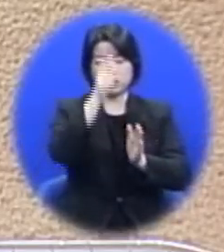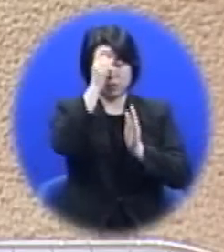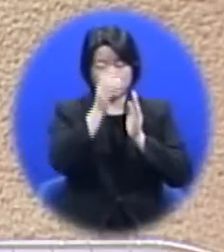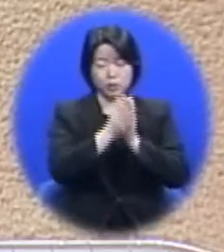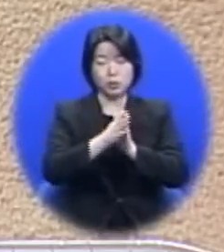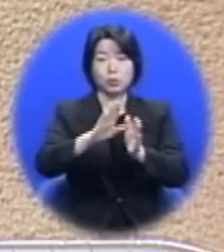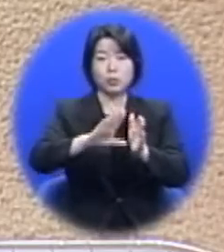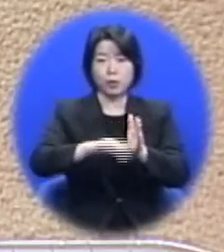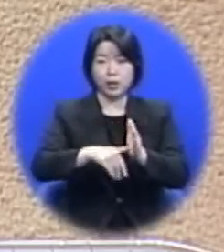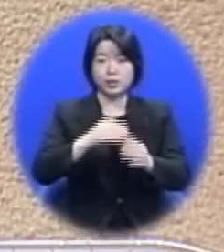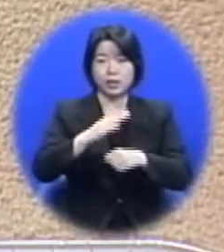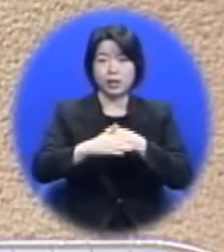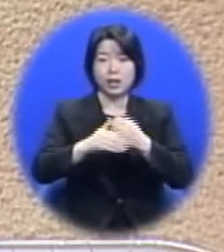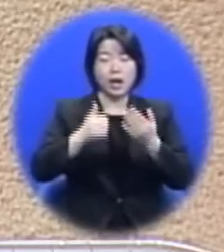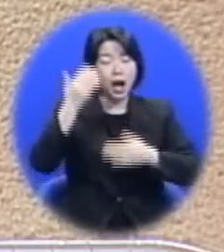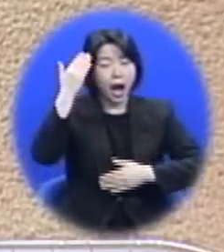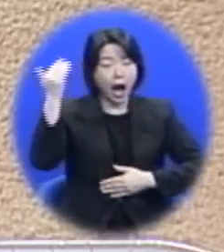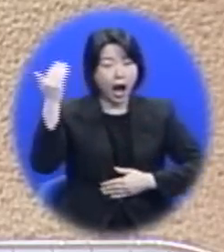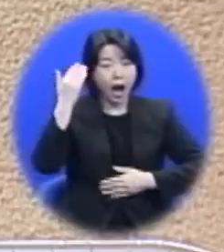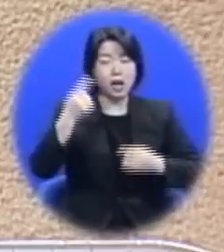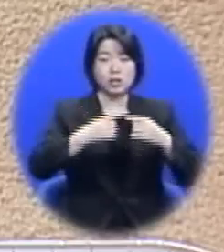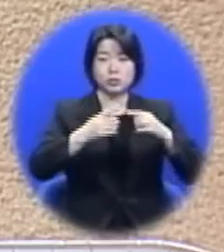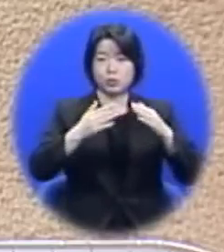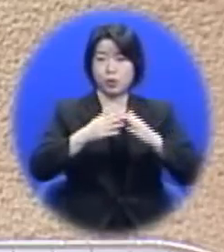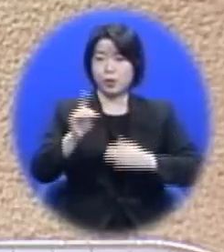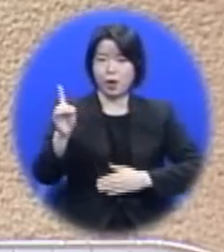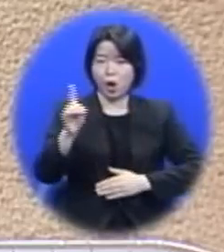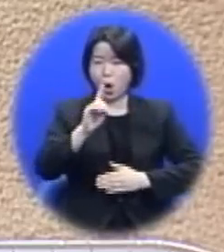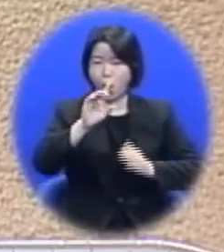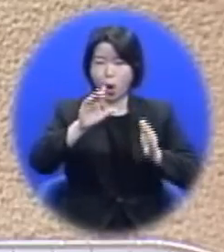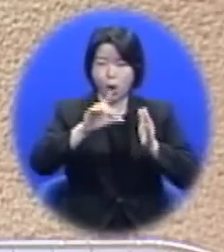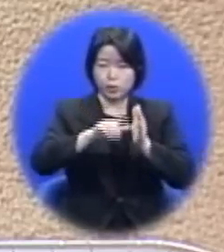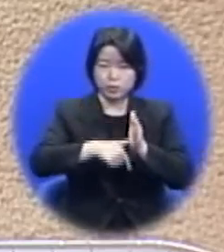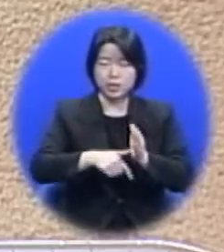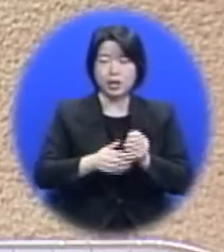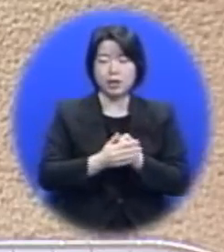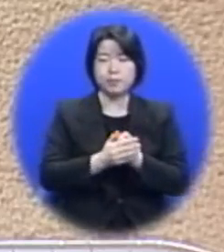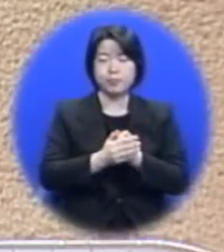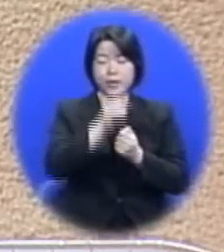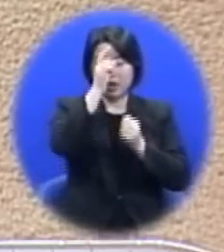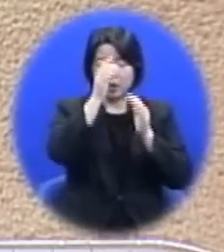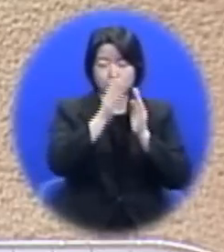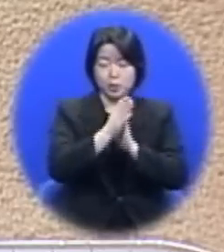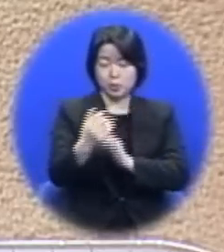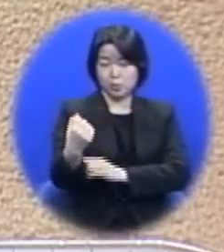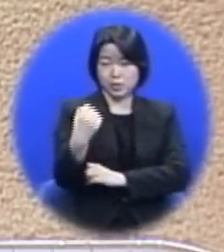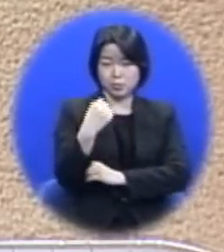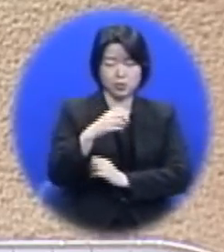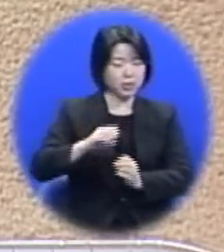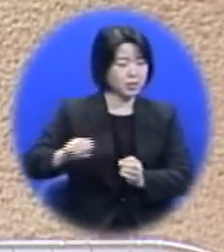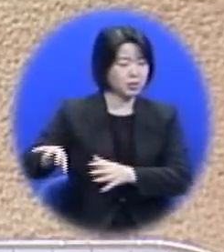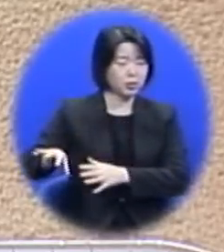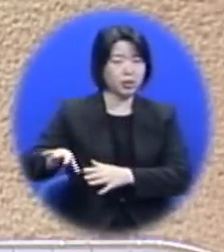기도하면서 한국교회가 어느덧 기도의 힘을 잃어버렸다는 게 너무 마음이 아픕니다.